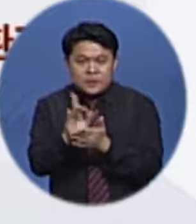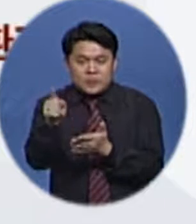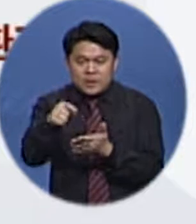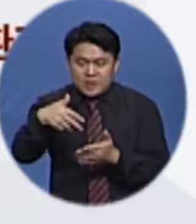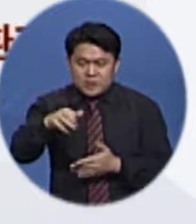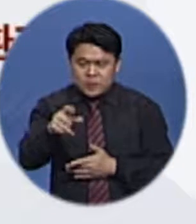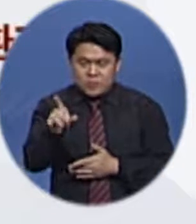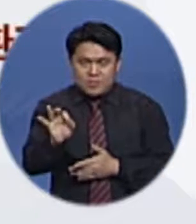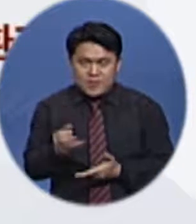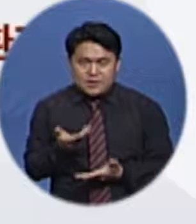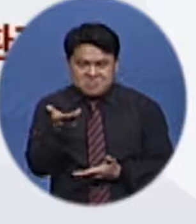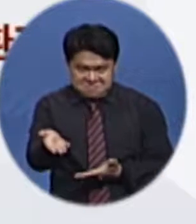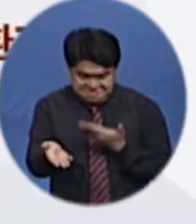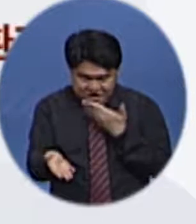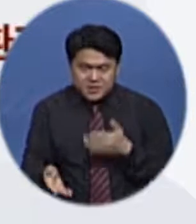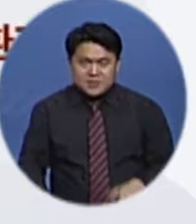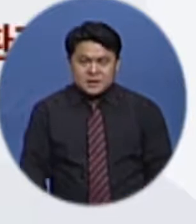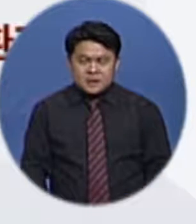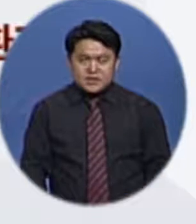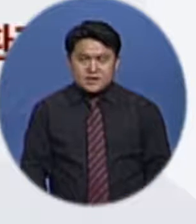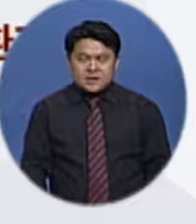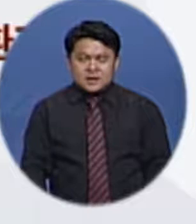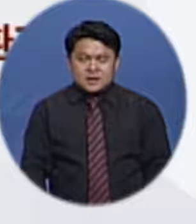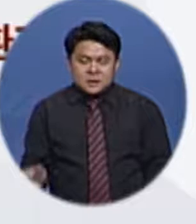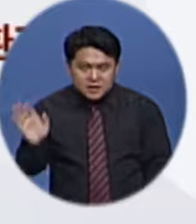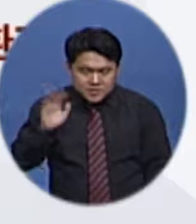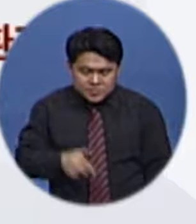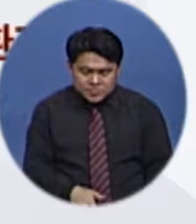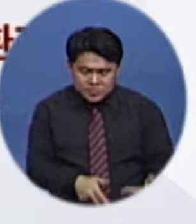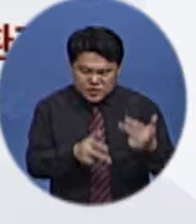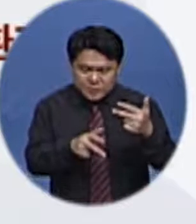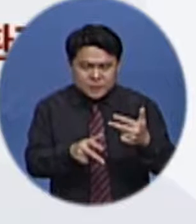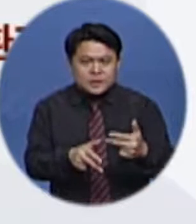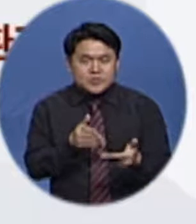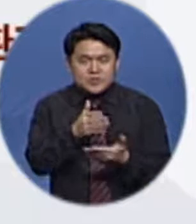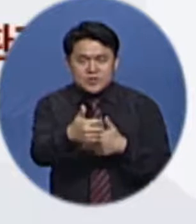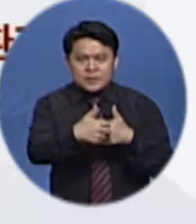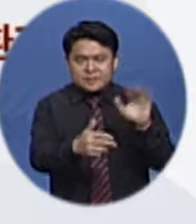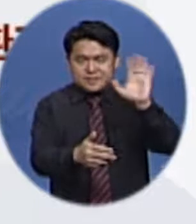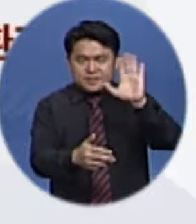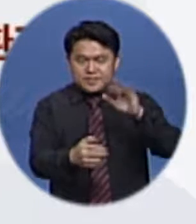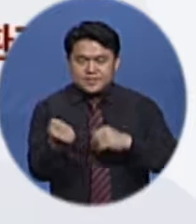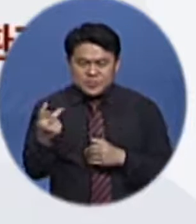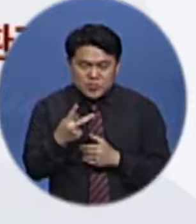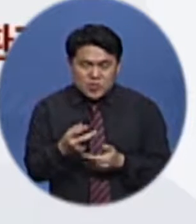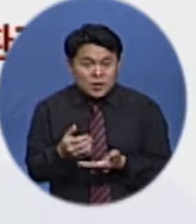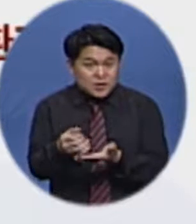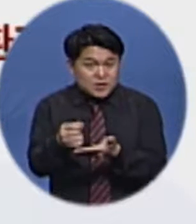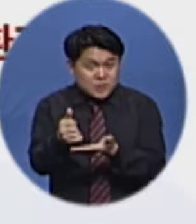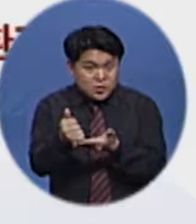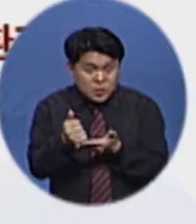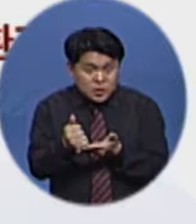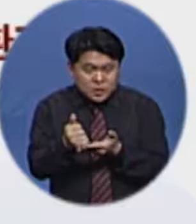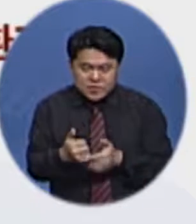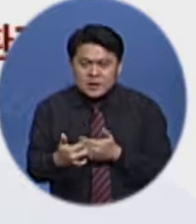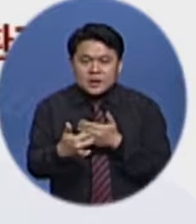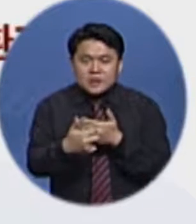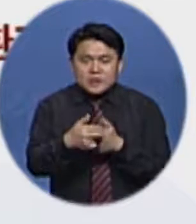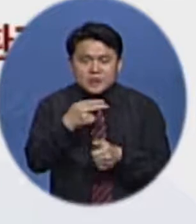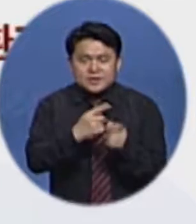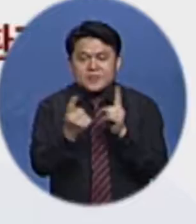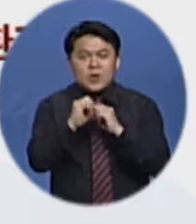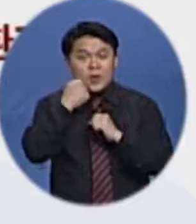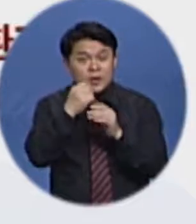핵심입니다. 하지만 원격으로 전담병원은 금지하고 이용 대상자도 의사와 대면하기 힘든